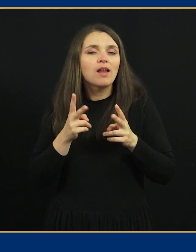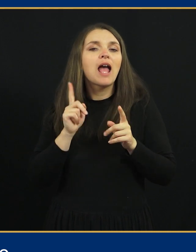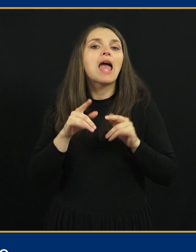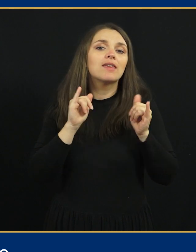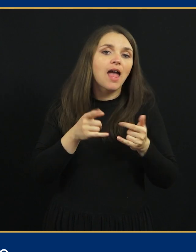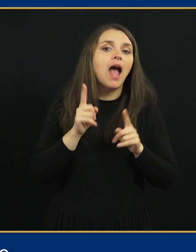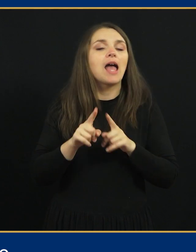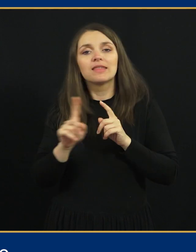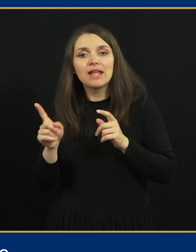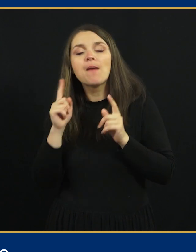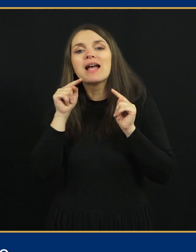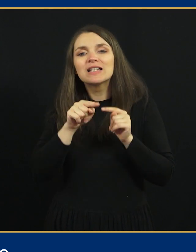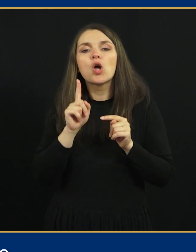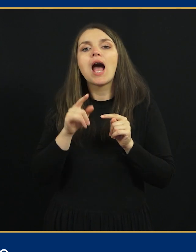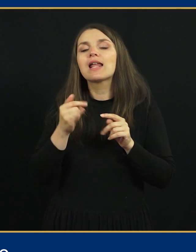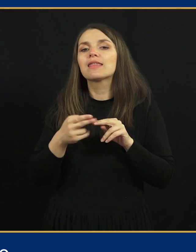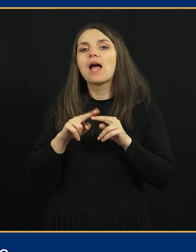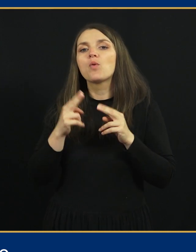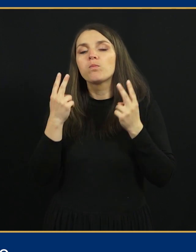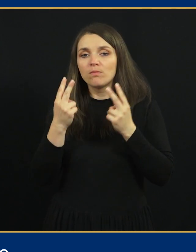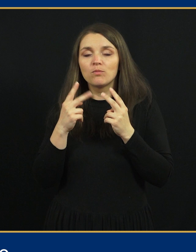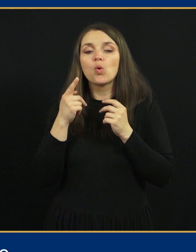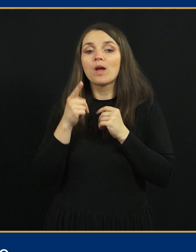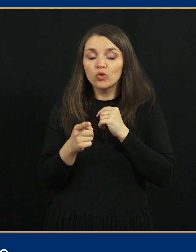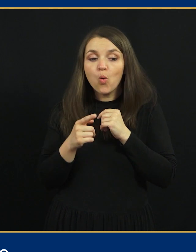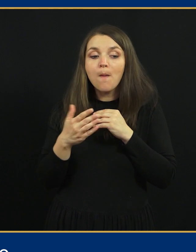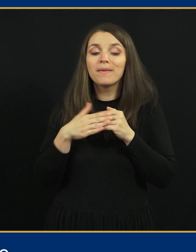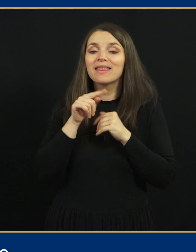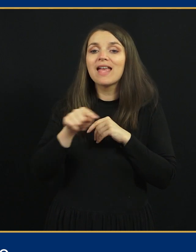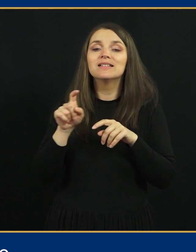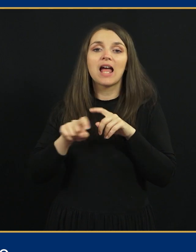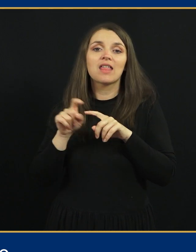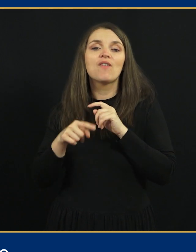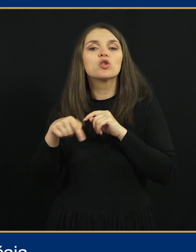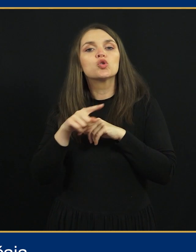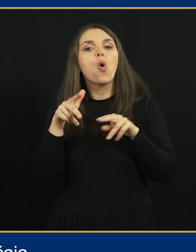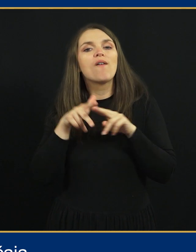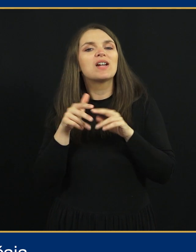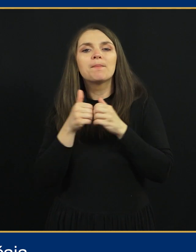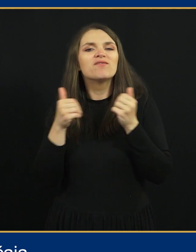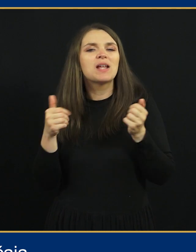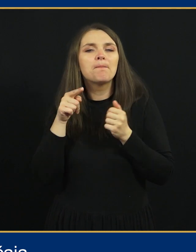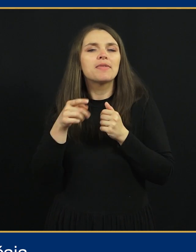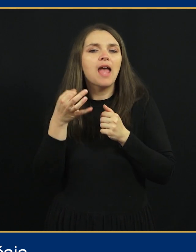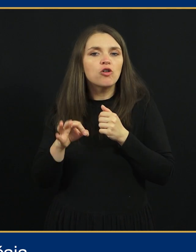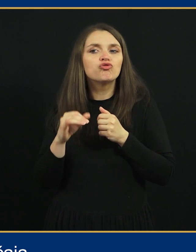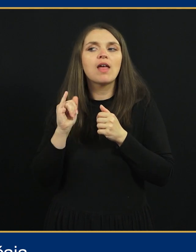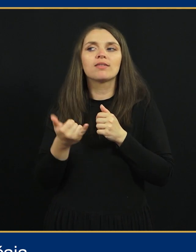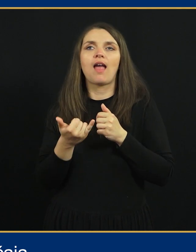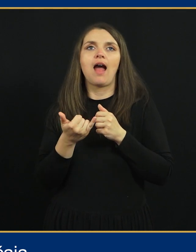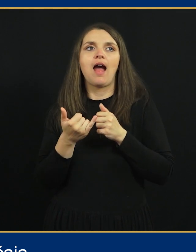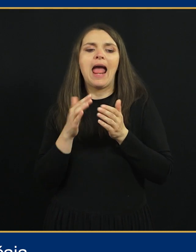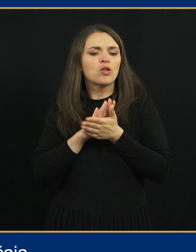je pa kaj ni. Ampak tisto, kar je najbolj pomembno, je to, da pri teh zadevah so ovire predvsem tega značaja,